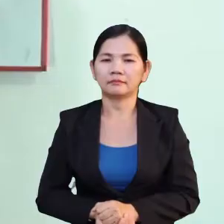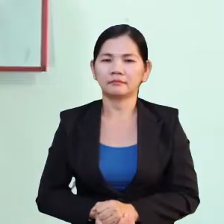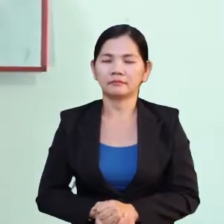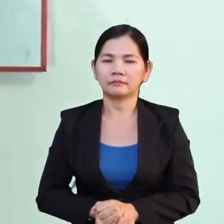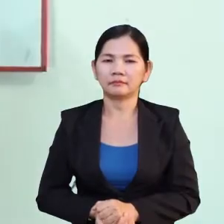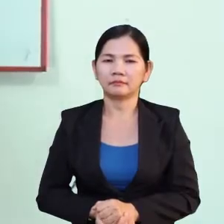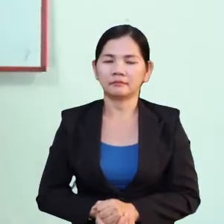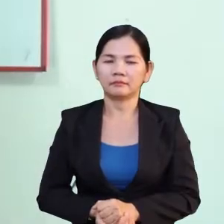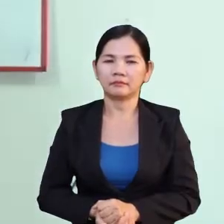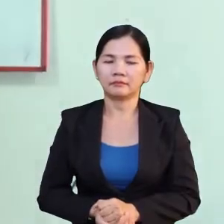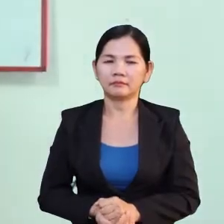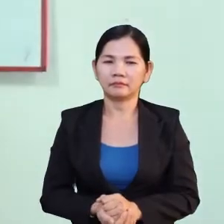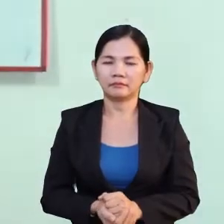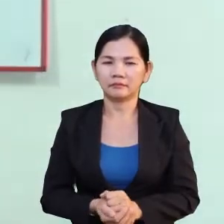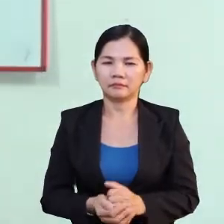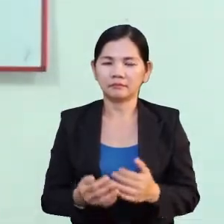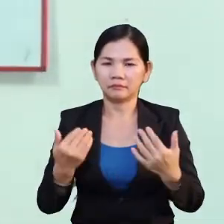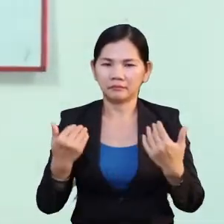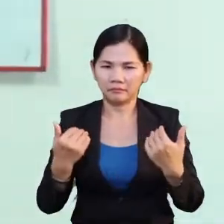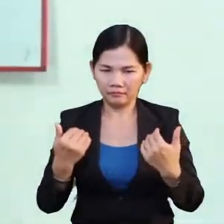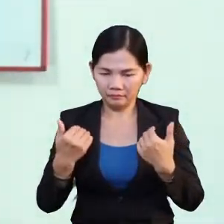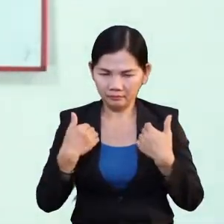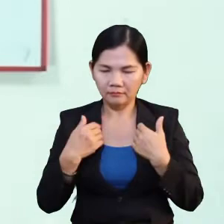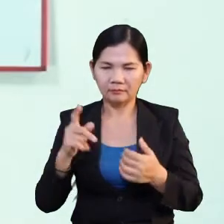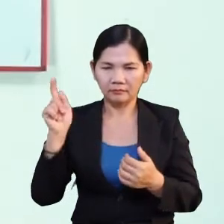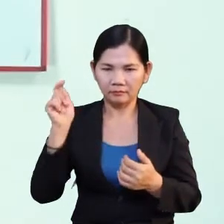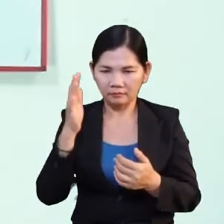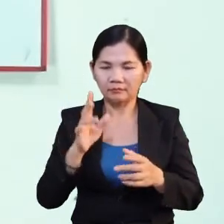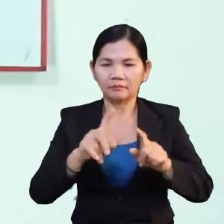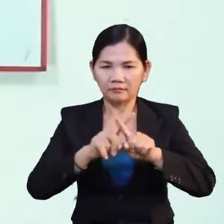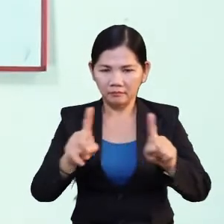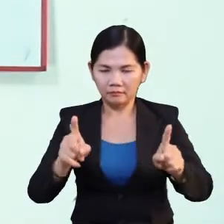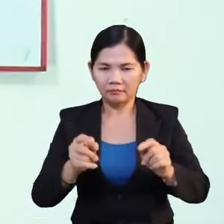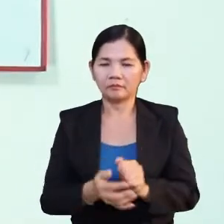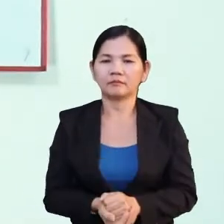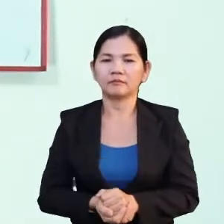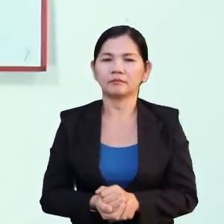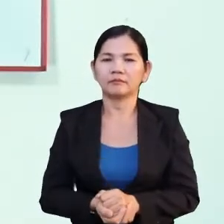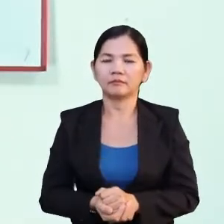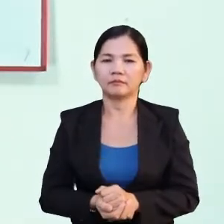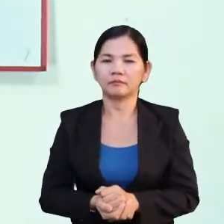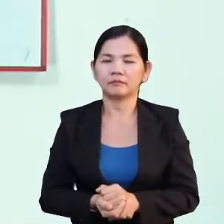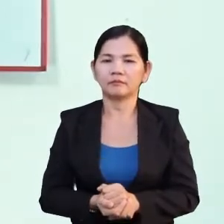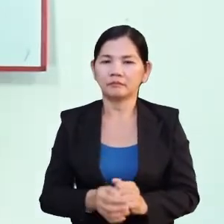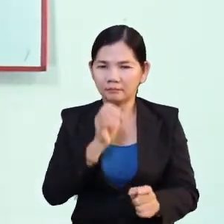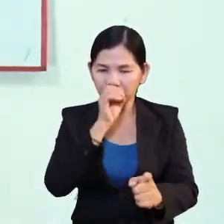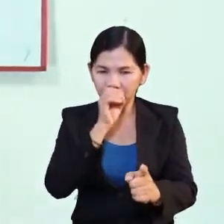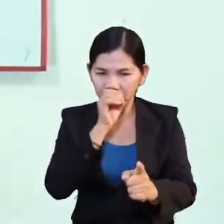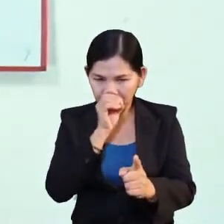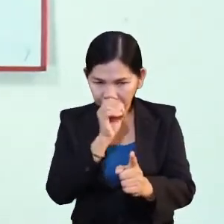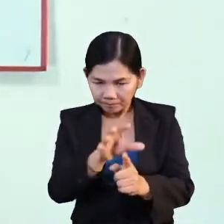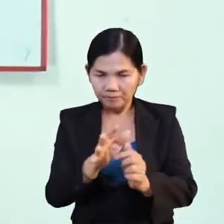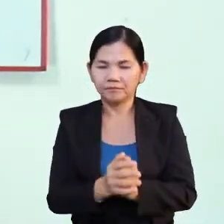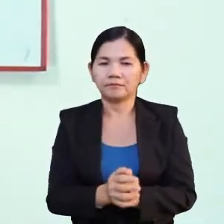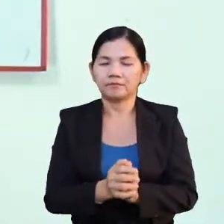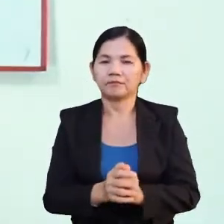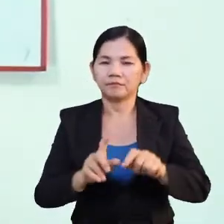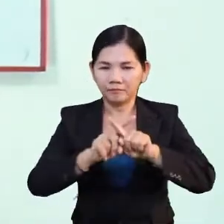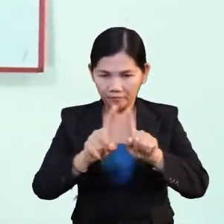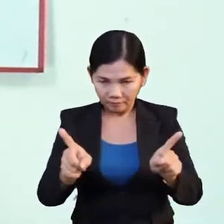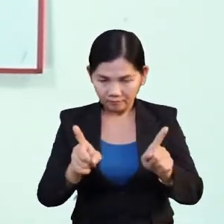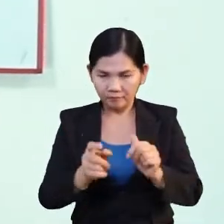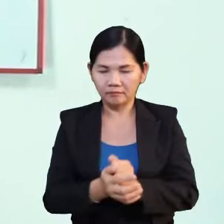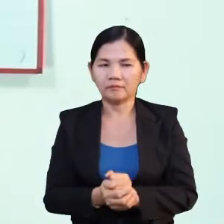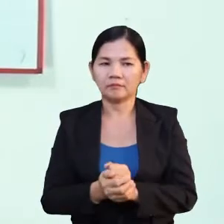ចាយើងមើលមើលតើយើងមើលរូបភាពនេះវាខុសគ្នាកន្លែងណាកូនប្រាប់អ្នកគ្រូមើលខុសគ្នាកន្លែងណា